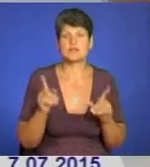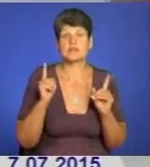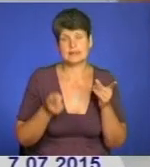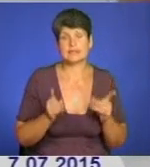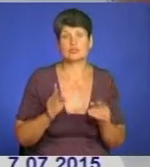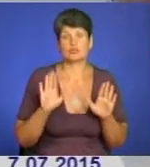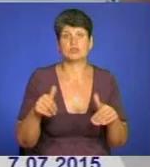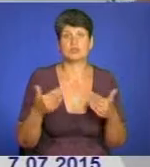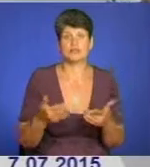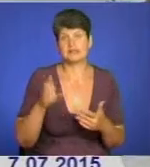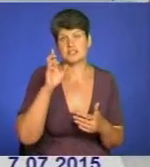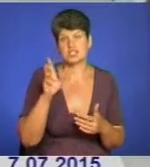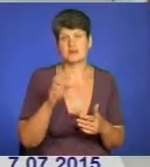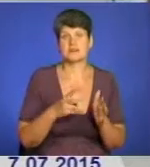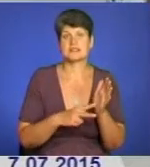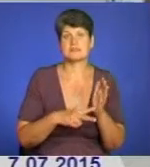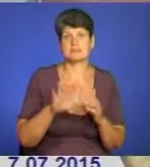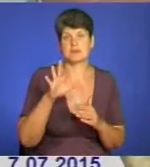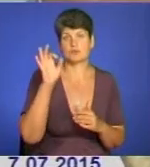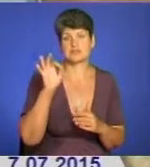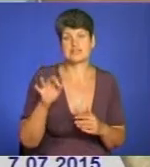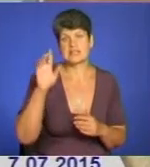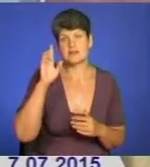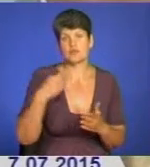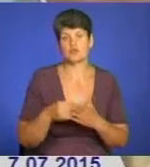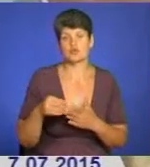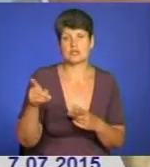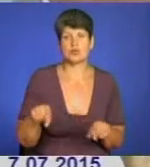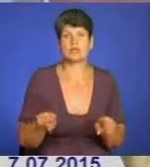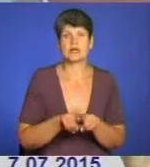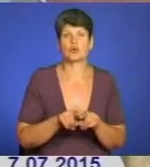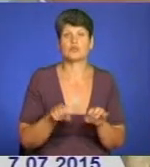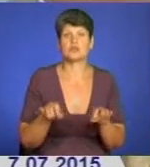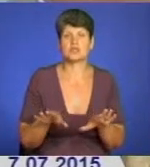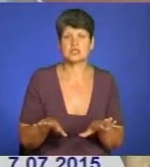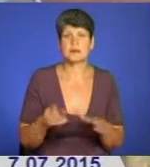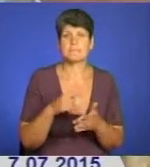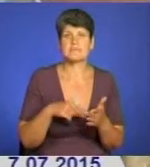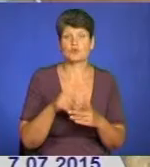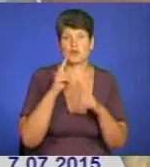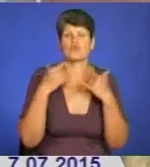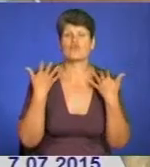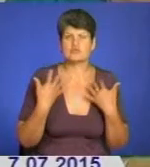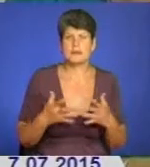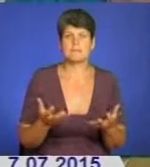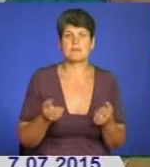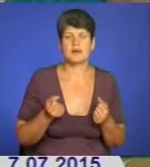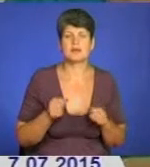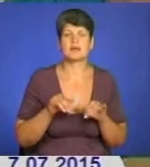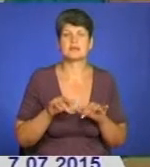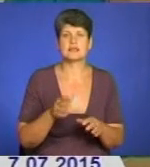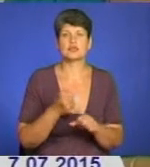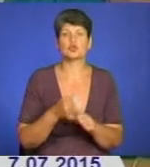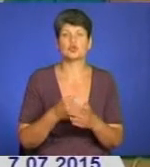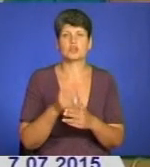надавати 75% знижки з державного бюджету. Схоже рішення, кажуть активісти, міською радою вже приймалося. Однак діяло воно лише до